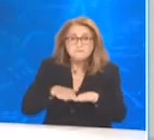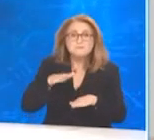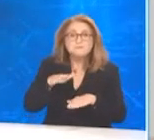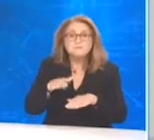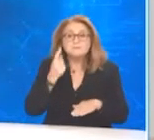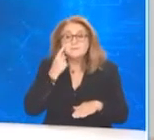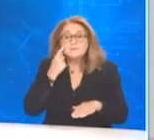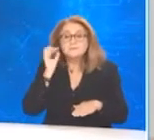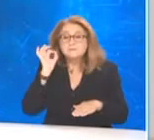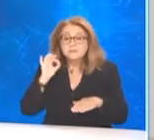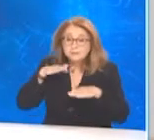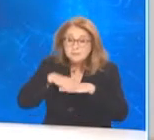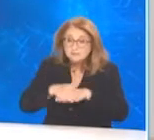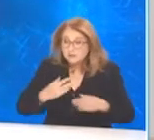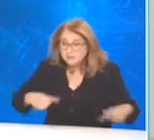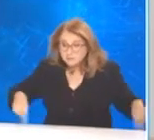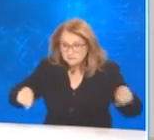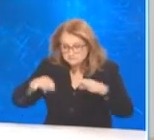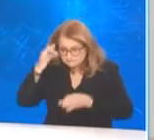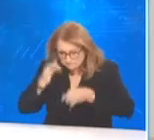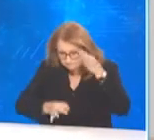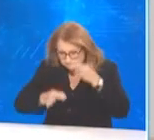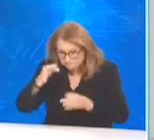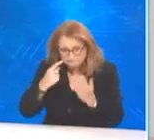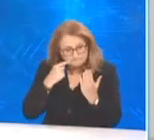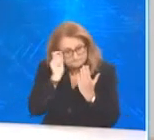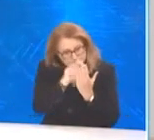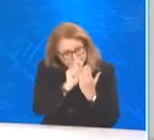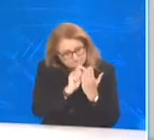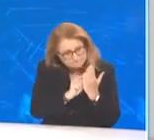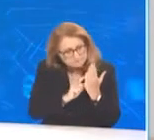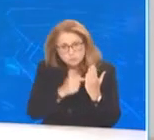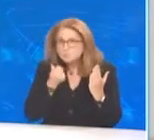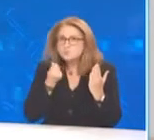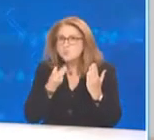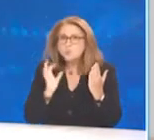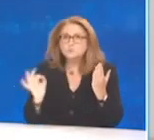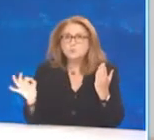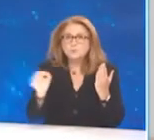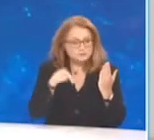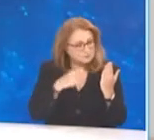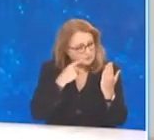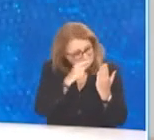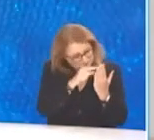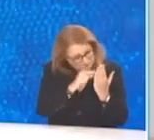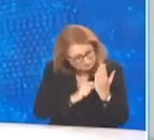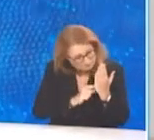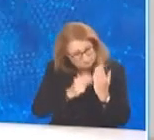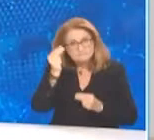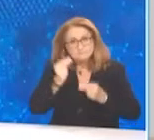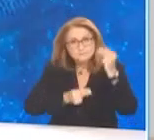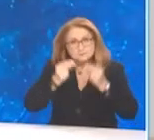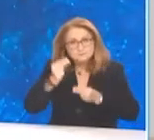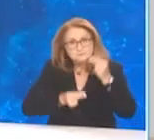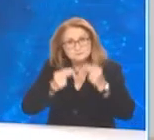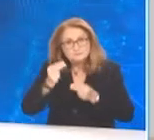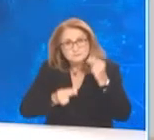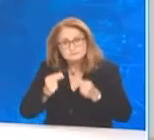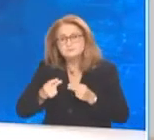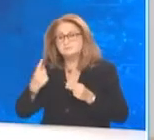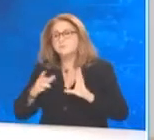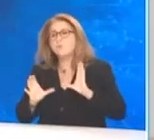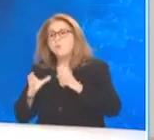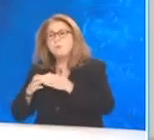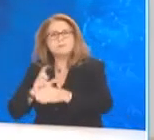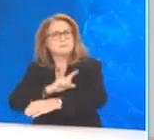βράδυ βρισκόμαστε, αναλύουμε τα κρούσματα που υπάρχουν, αναλύουμε τα δεδομένα που υπάρχουν και μαζί και με την ομάδα του ΕΒΑ αλλά και